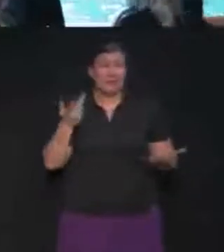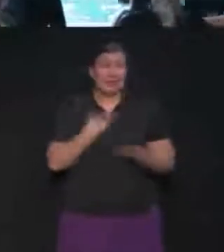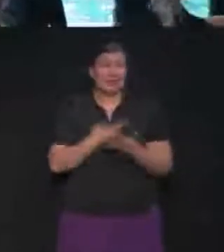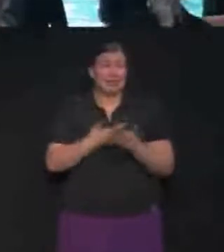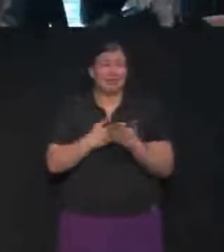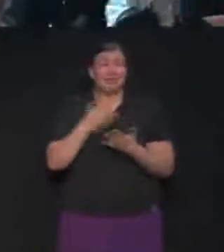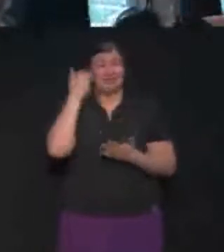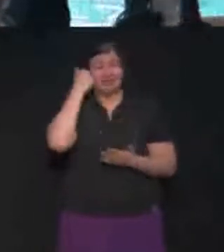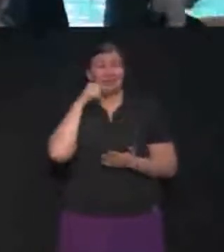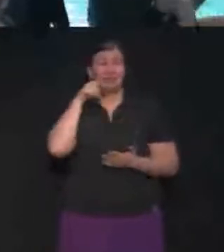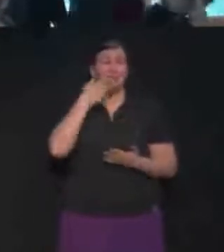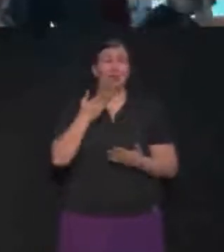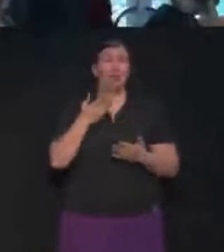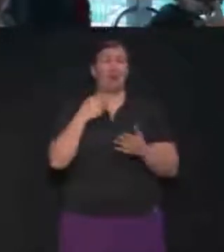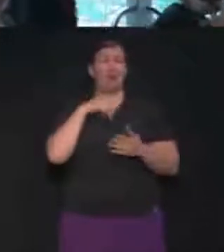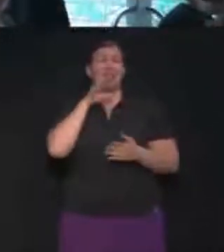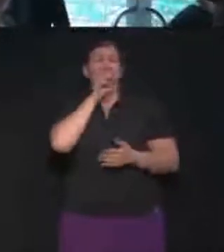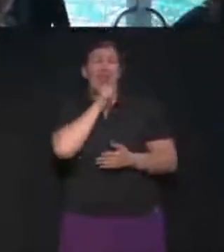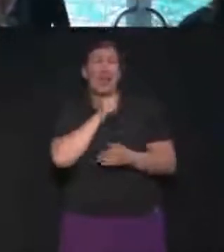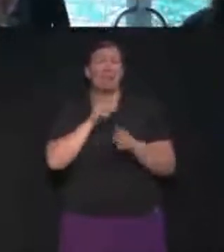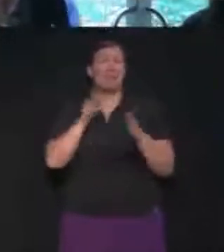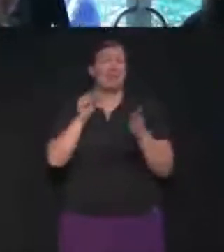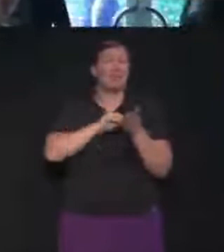geheime Beteiligung machen möchten